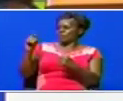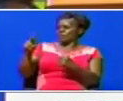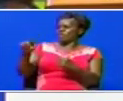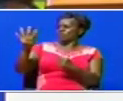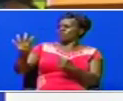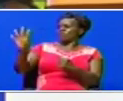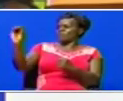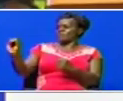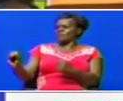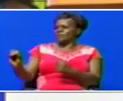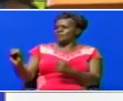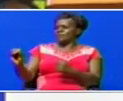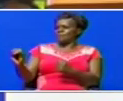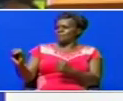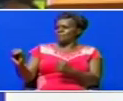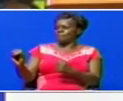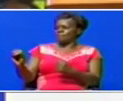57.04%.